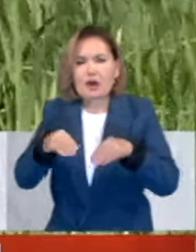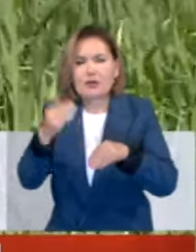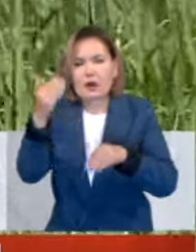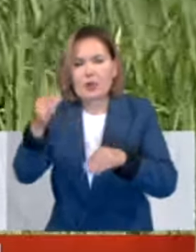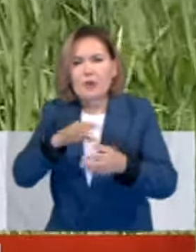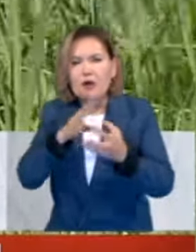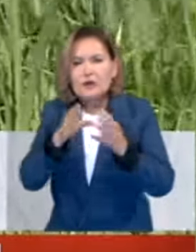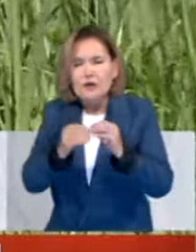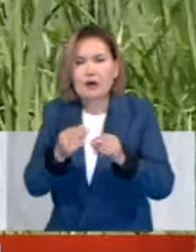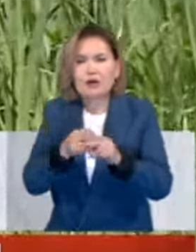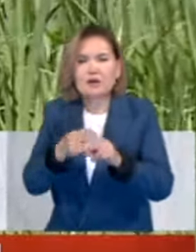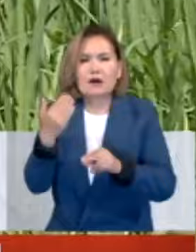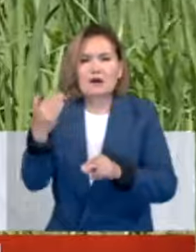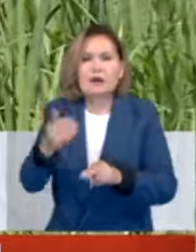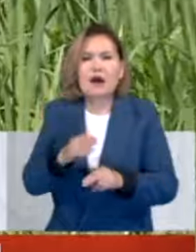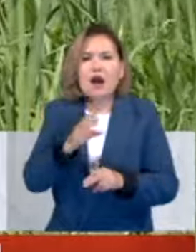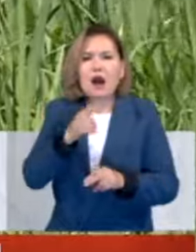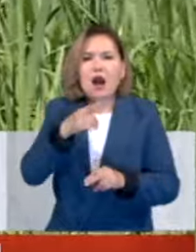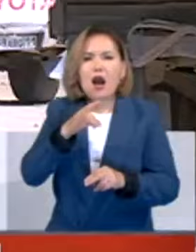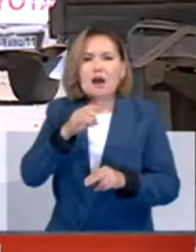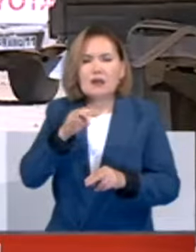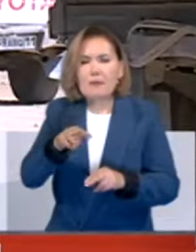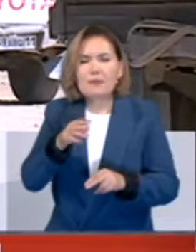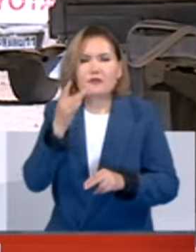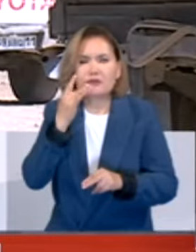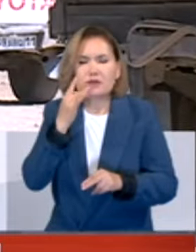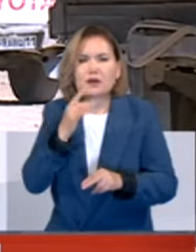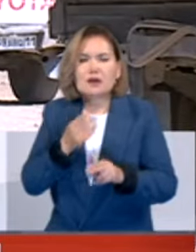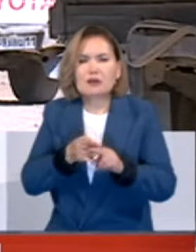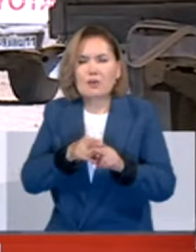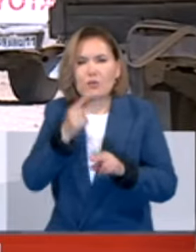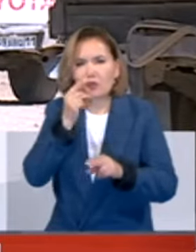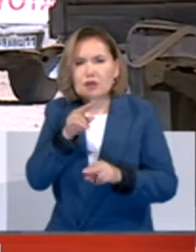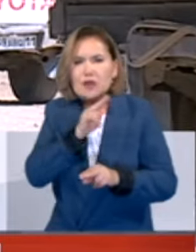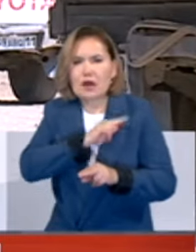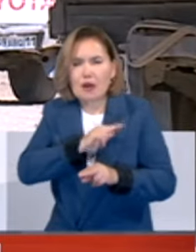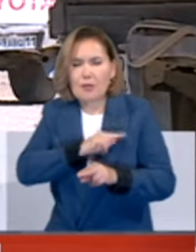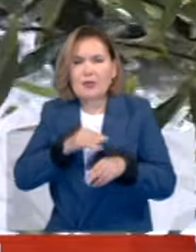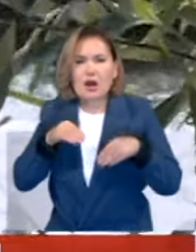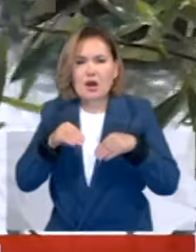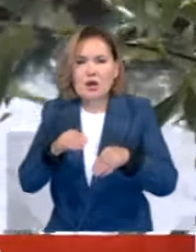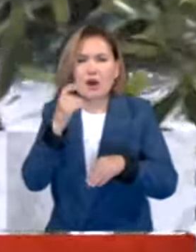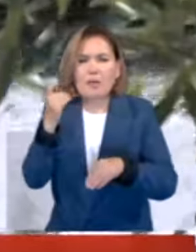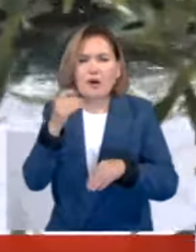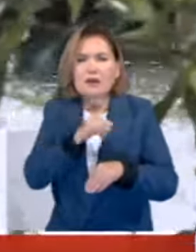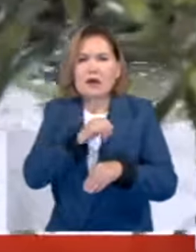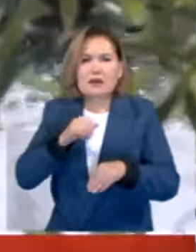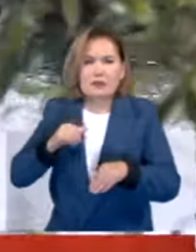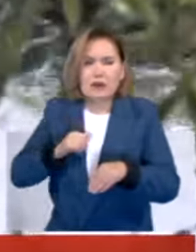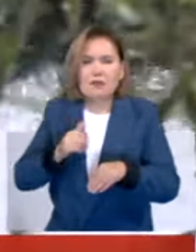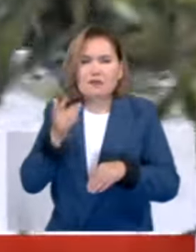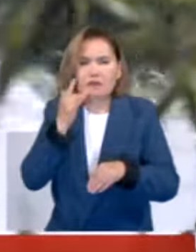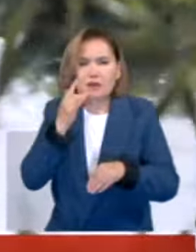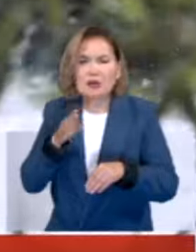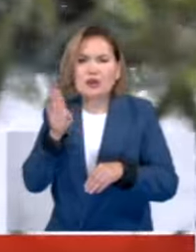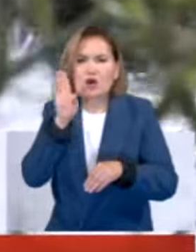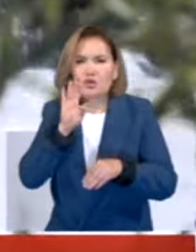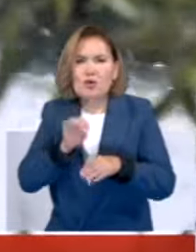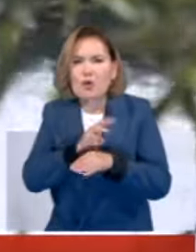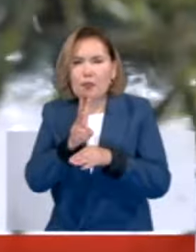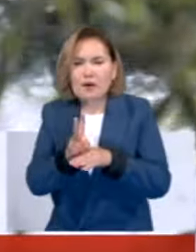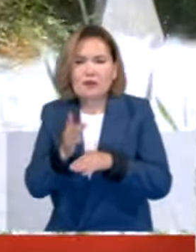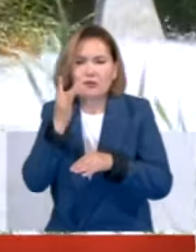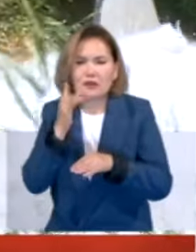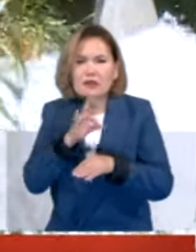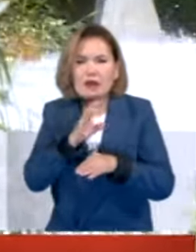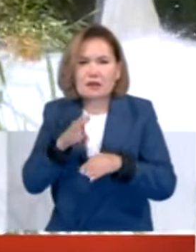тұрғыны Ғалымсыздық Байып 10 жылдан бері шаруашылықта сушы болып еңбек етіп келеді. Білікті маман бір өзі қаншама гектар күріштікті баладай